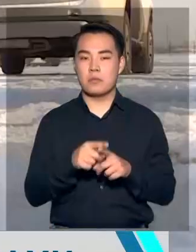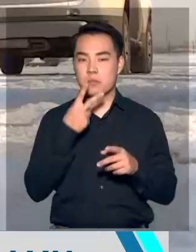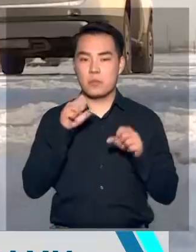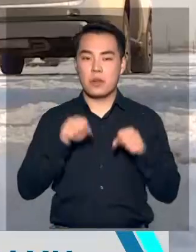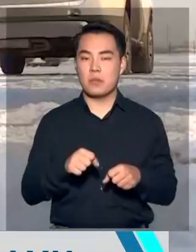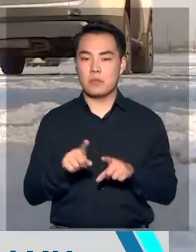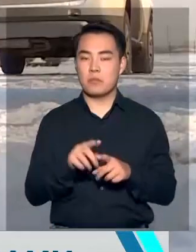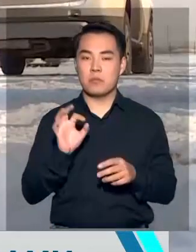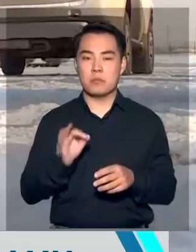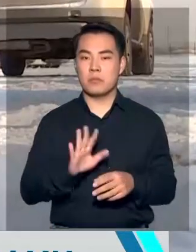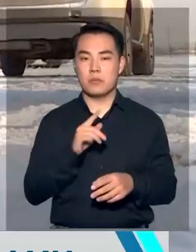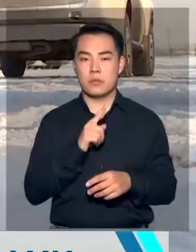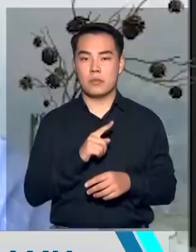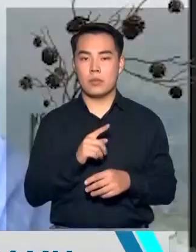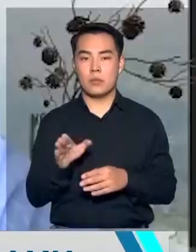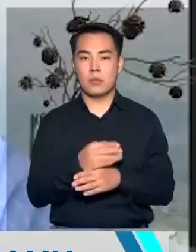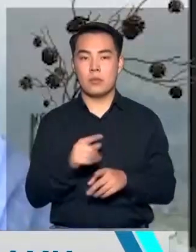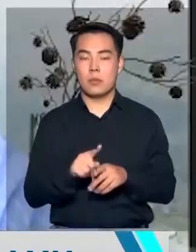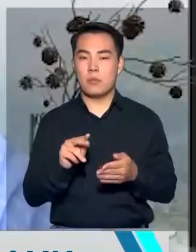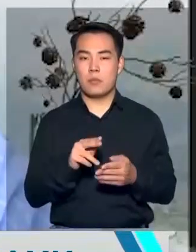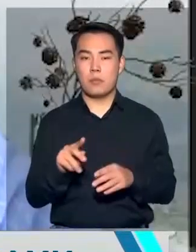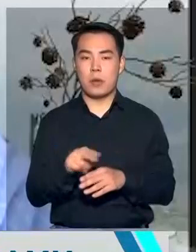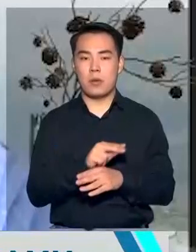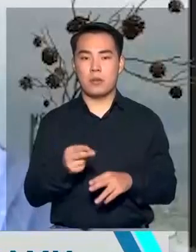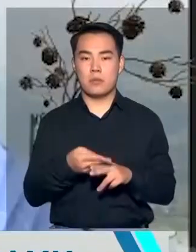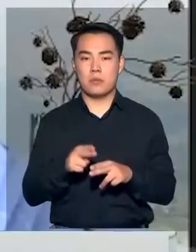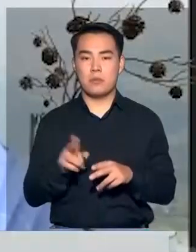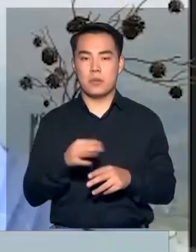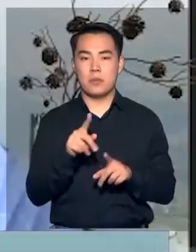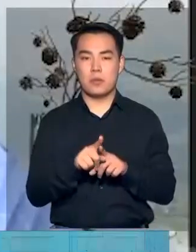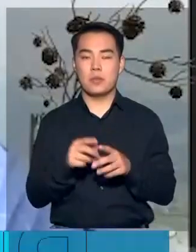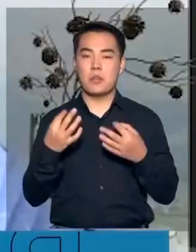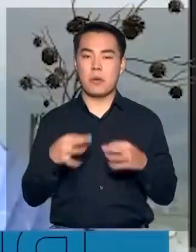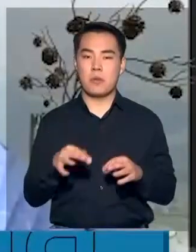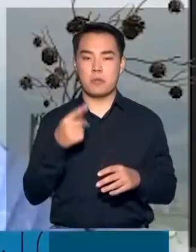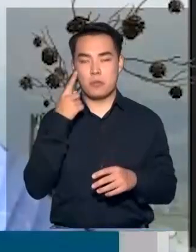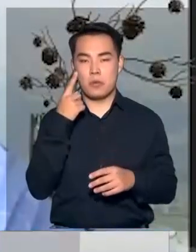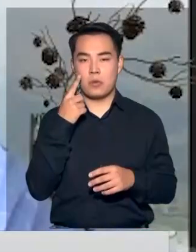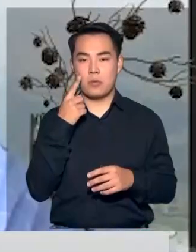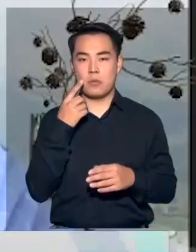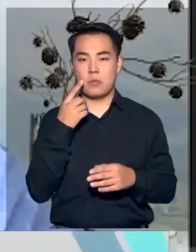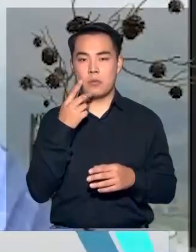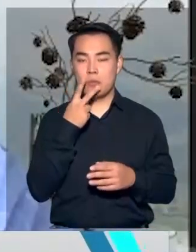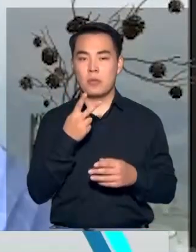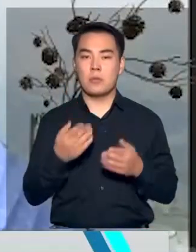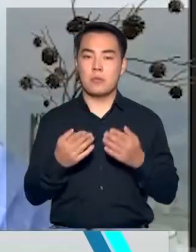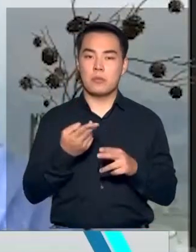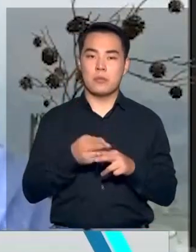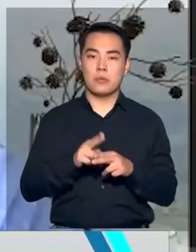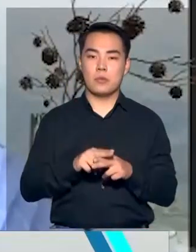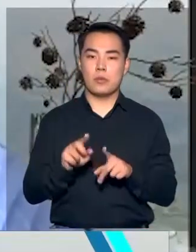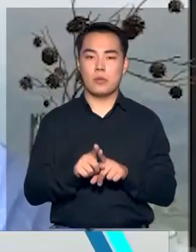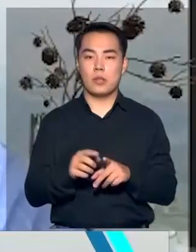несправедливым. Эти поправки я называю поблажками. То есть почему-то было принято решение